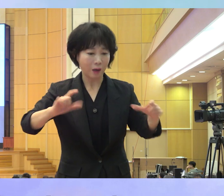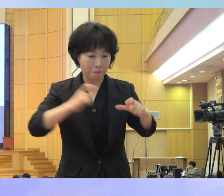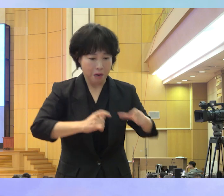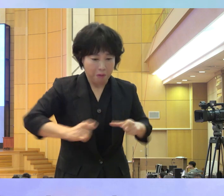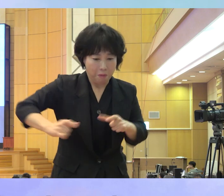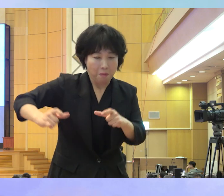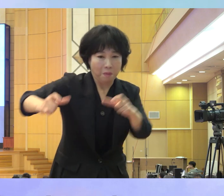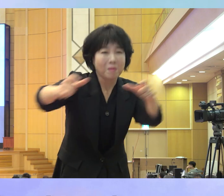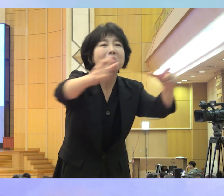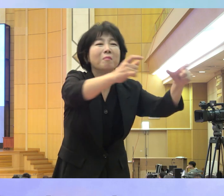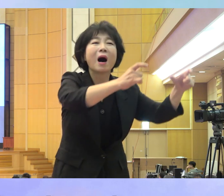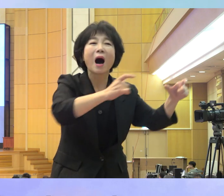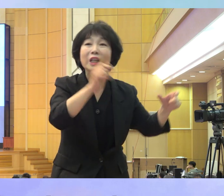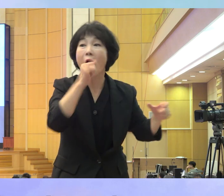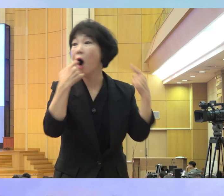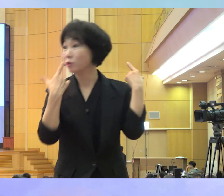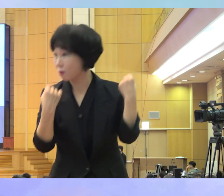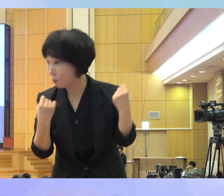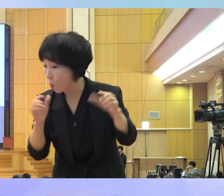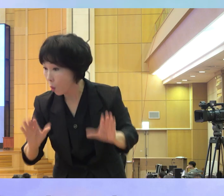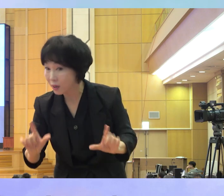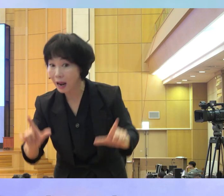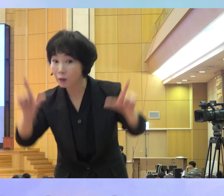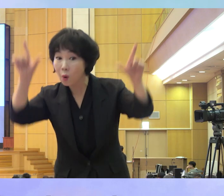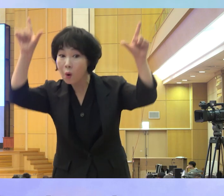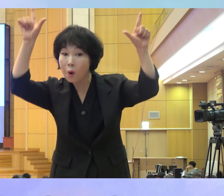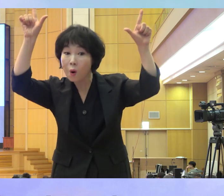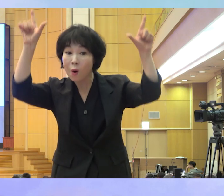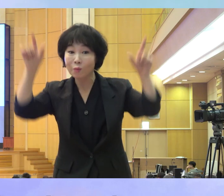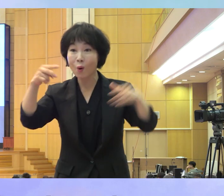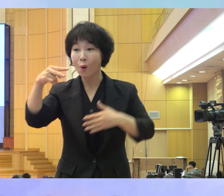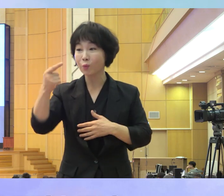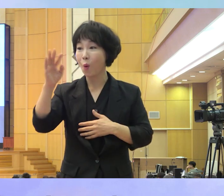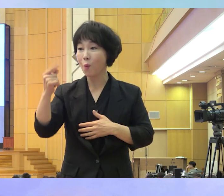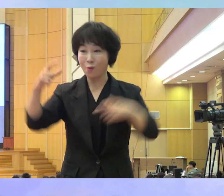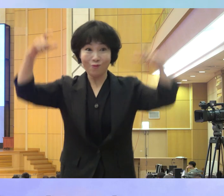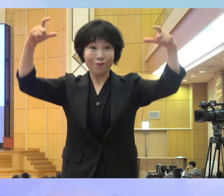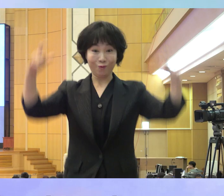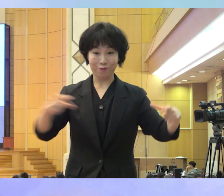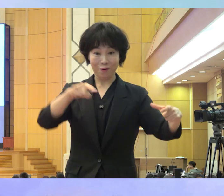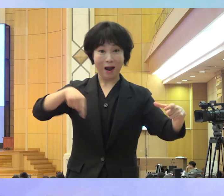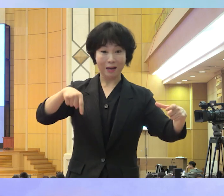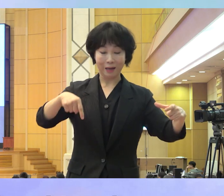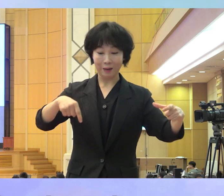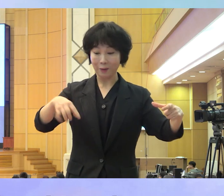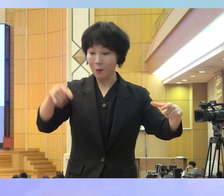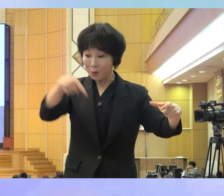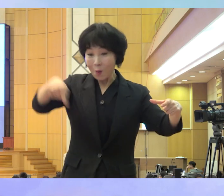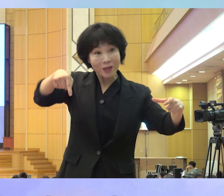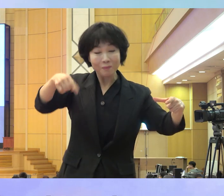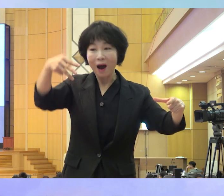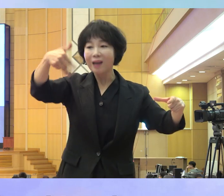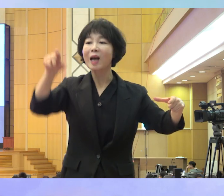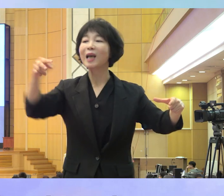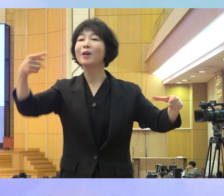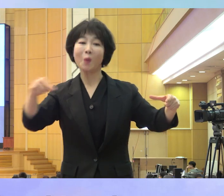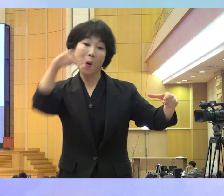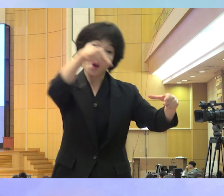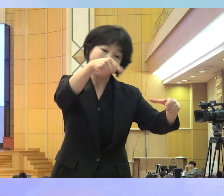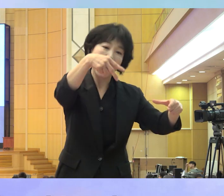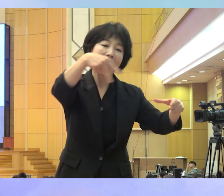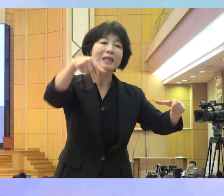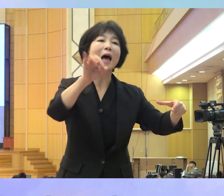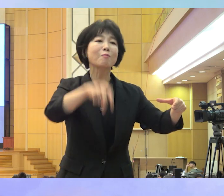마을도 있습니다. 그렇듯 오늘날로 말하면 도봉구 내에 창동도 있습니다. 쌍문동도